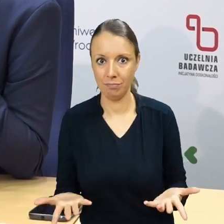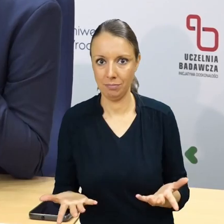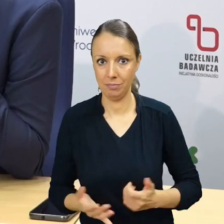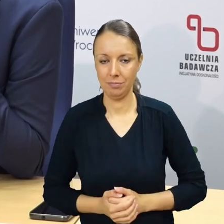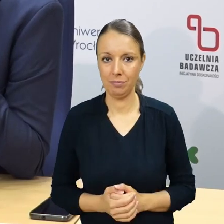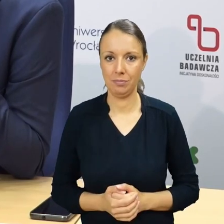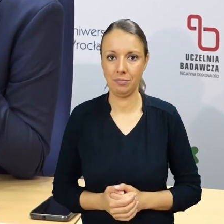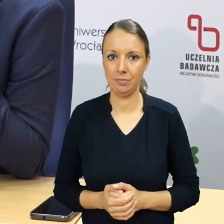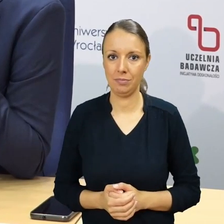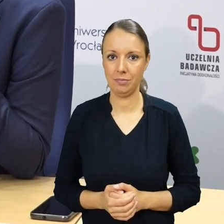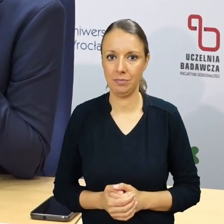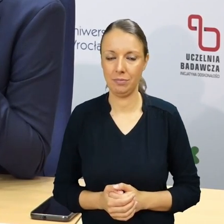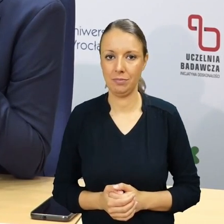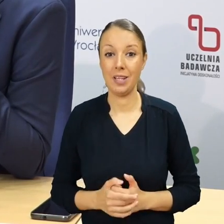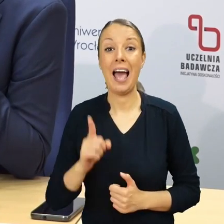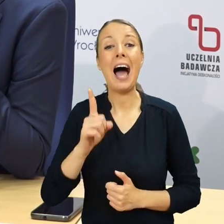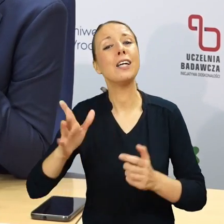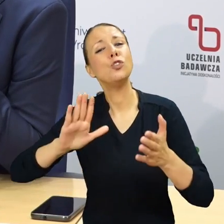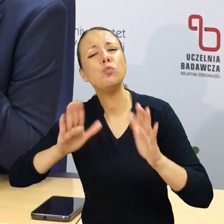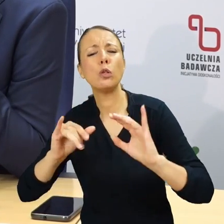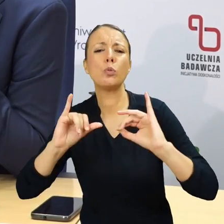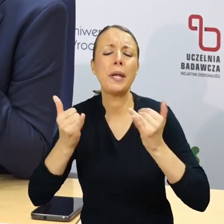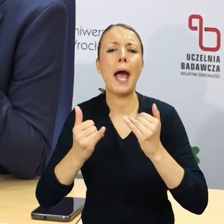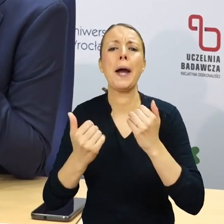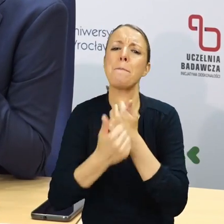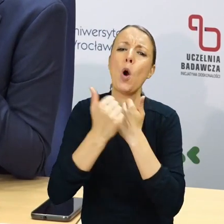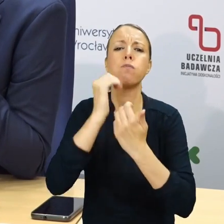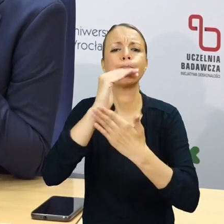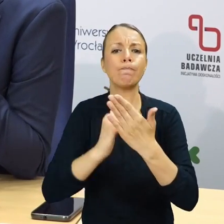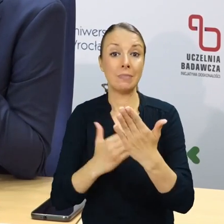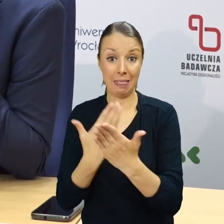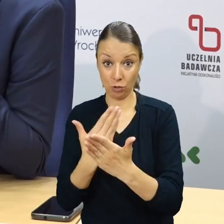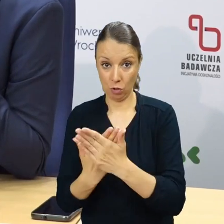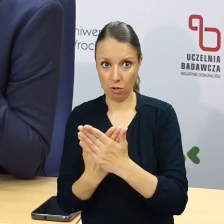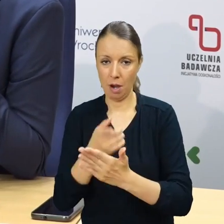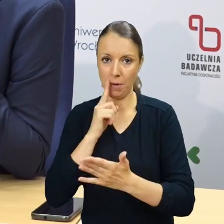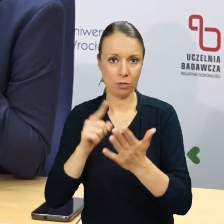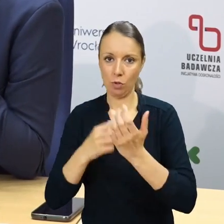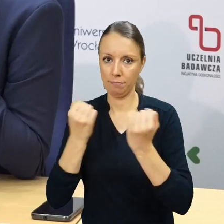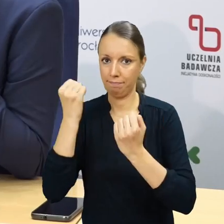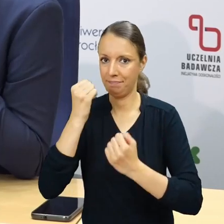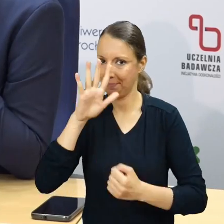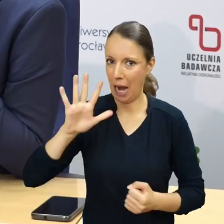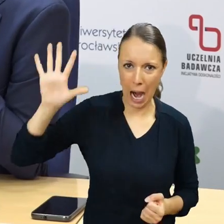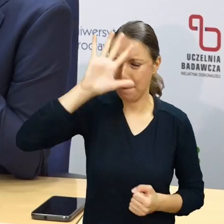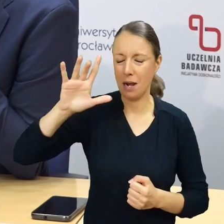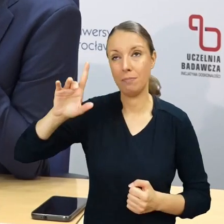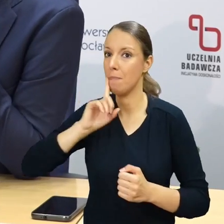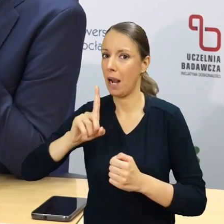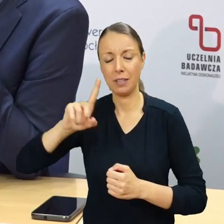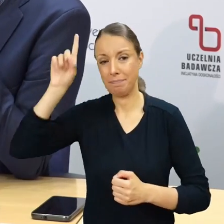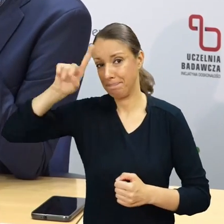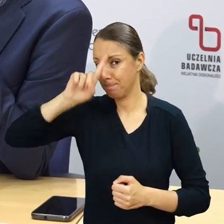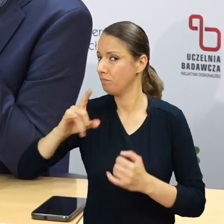Natomiast sposób uzasadniania moim zdaniem jest dość abstrakcyjny. Bo dzisiaj właśnie mamy takie uzasadnienie jak